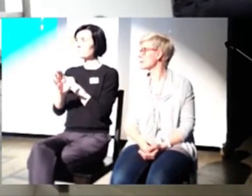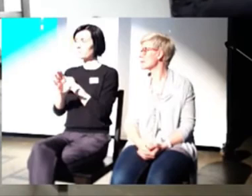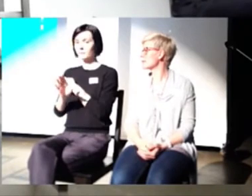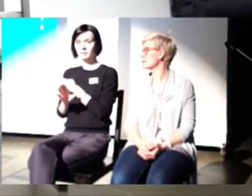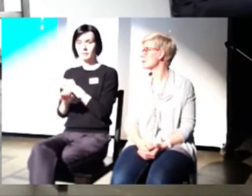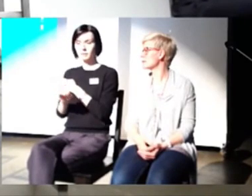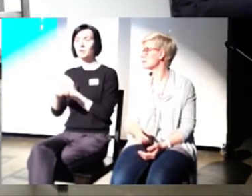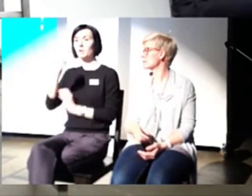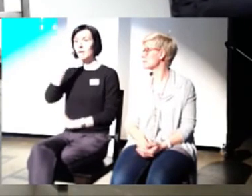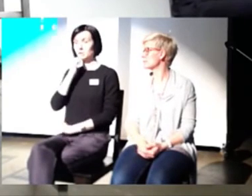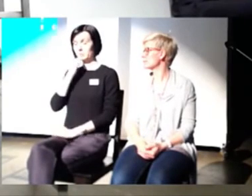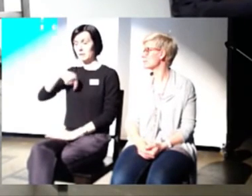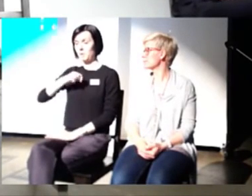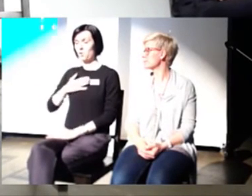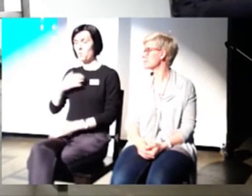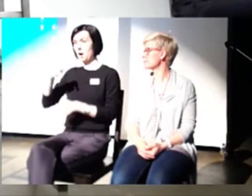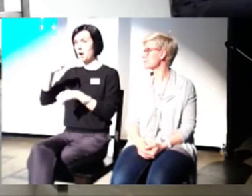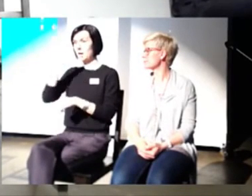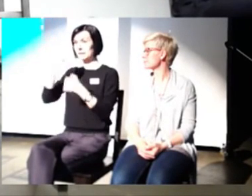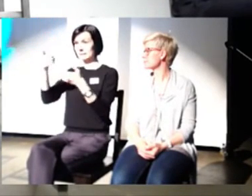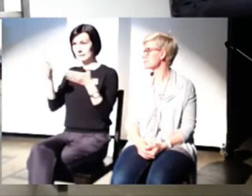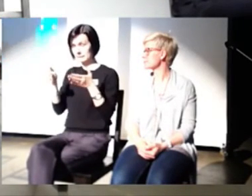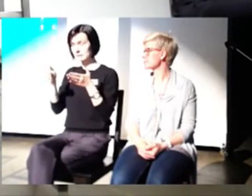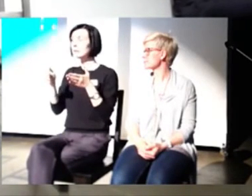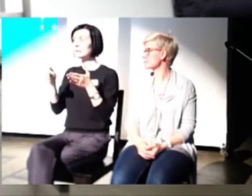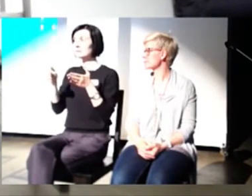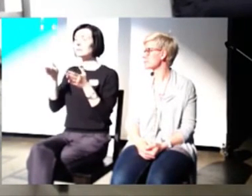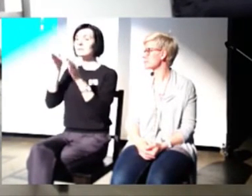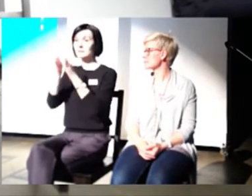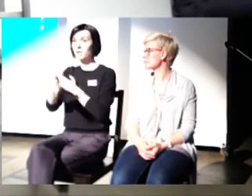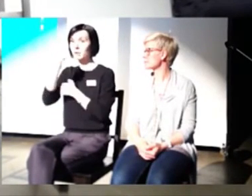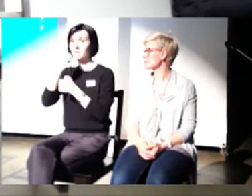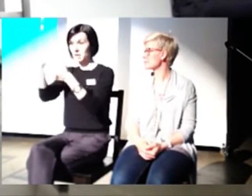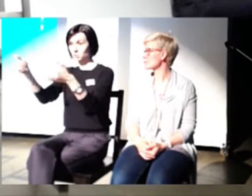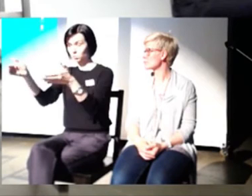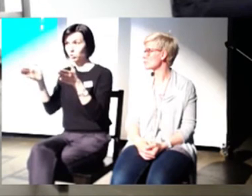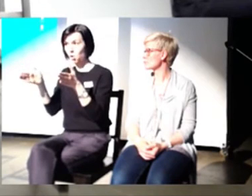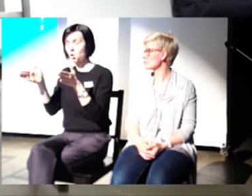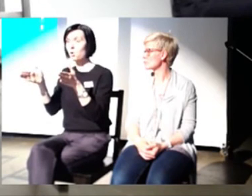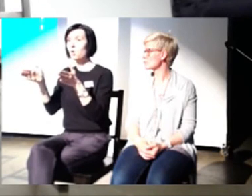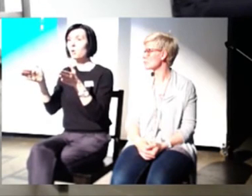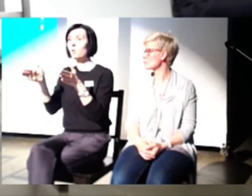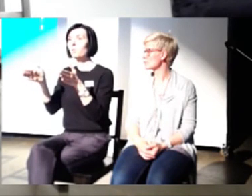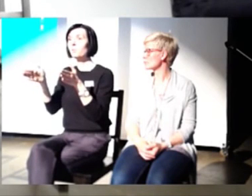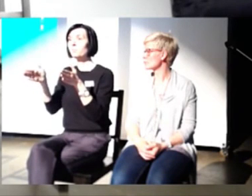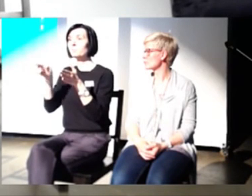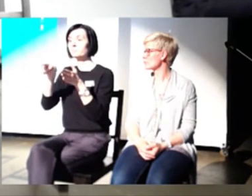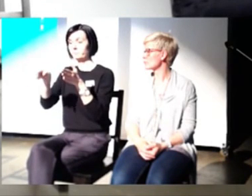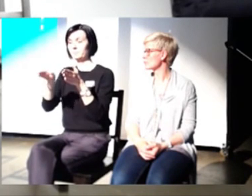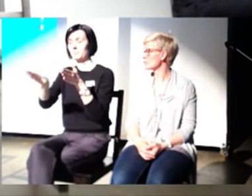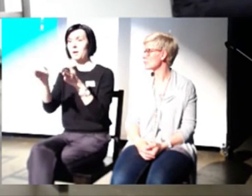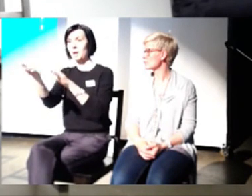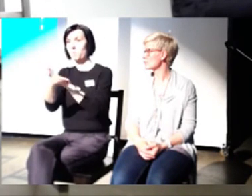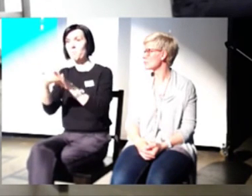residenssin kohdalla, että se saavutettava asunto on, tai sen pohjapiirros